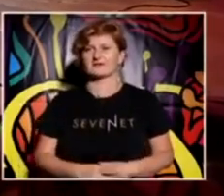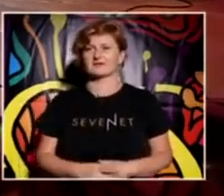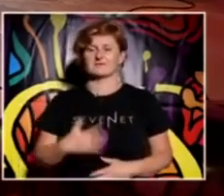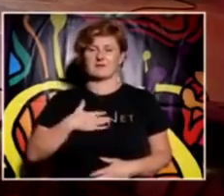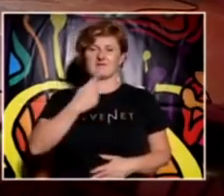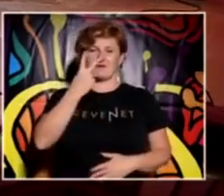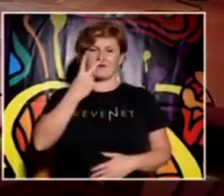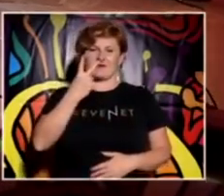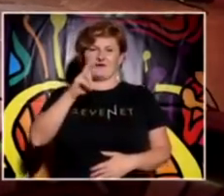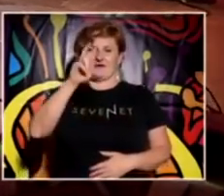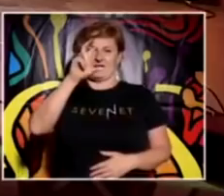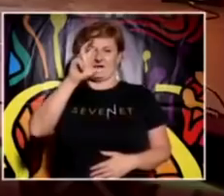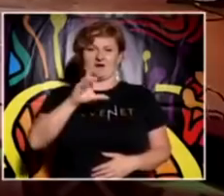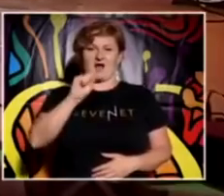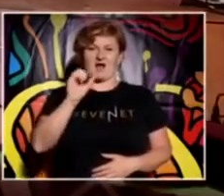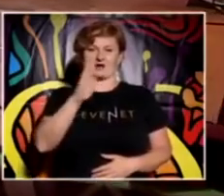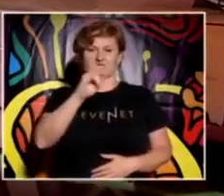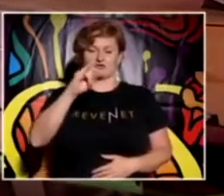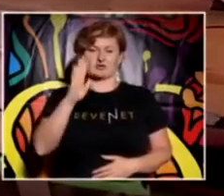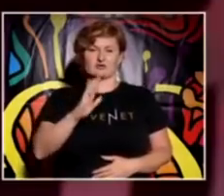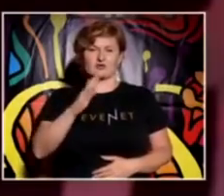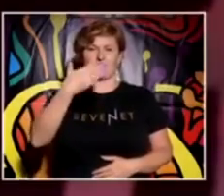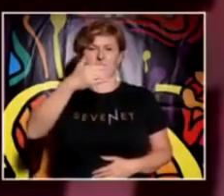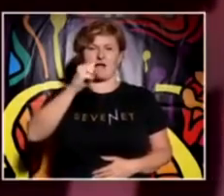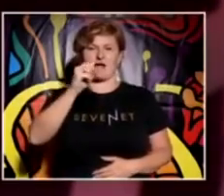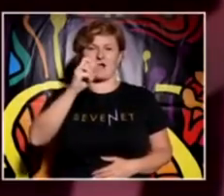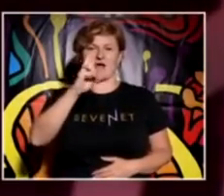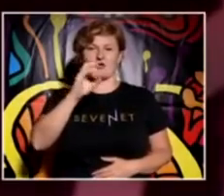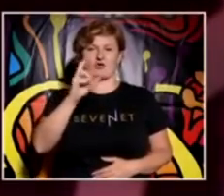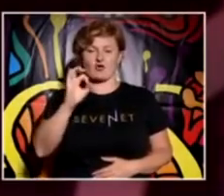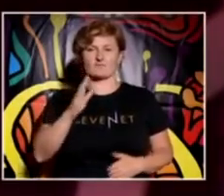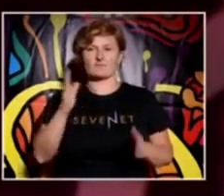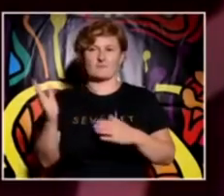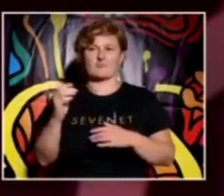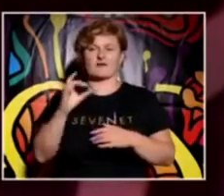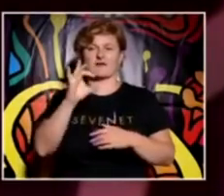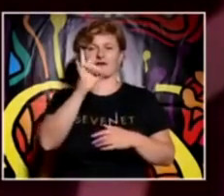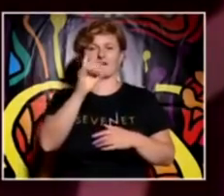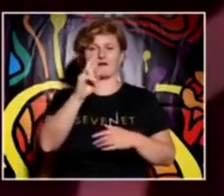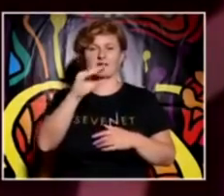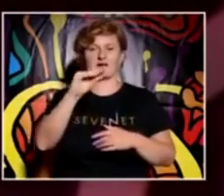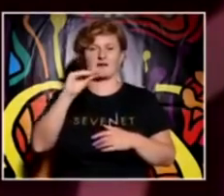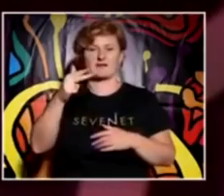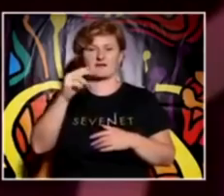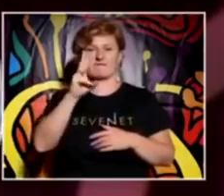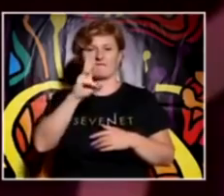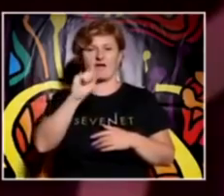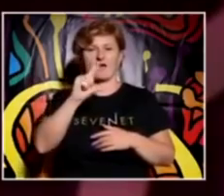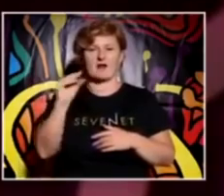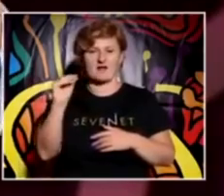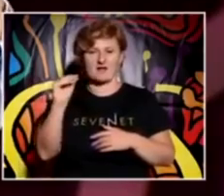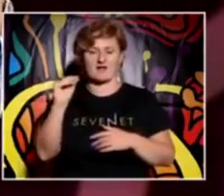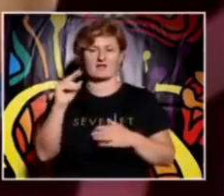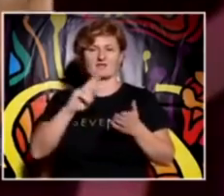rzeczy, haszysz w Maroku, najgorszy, i Green Valley na Wyspach Owczych. Wiem, że możecie zhejtować mnie za to, że